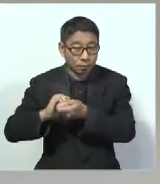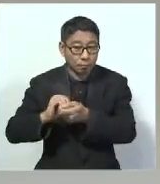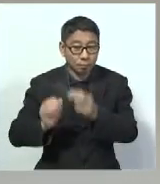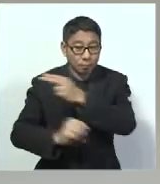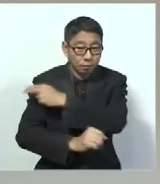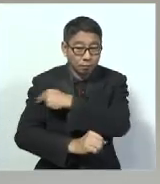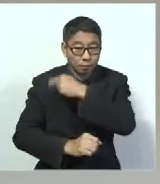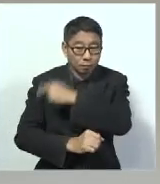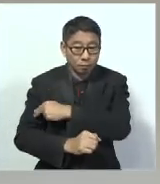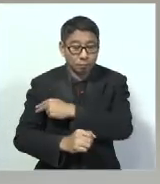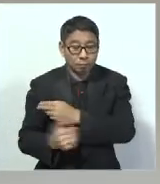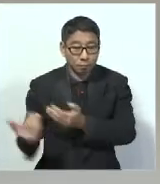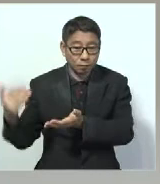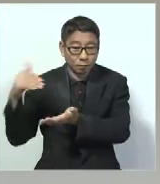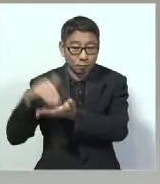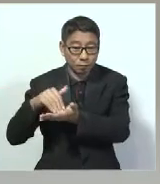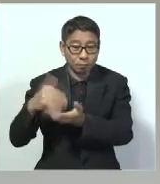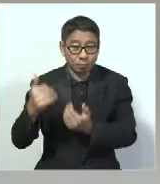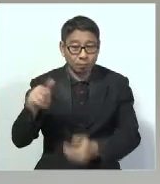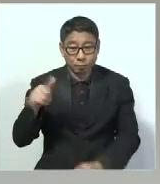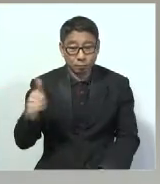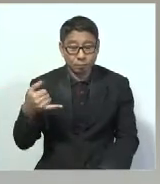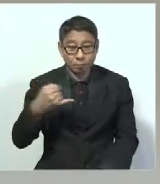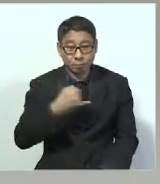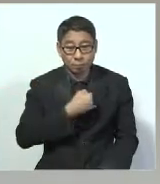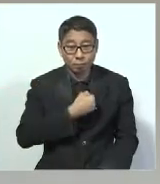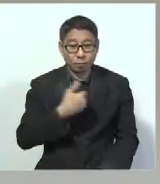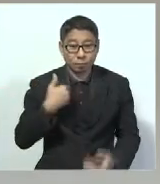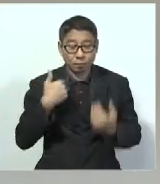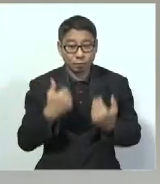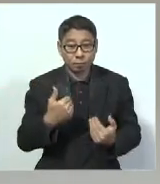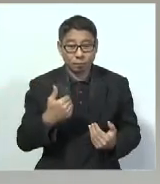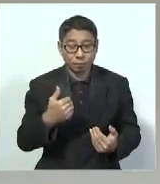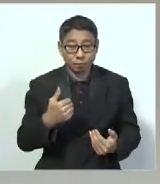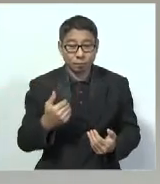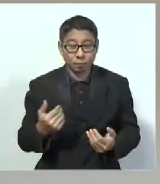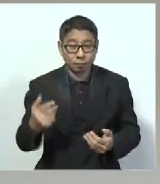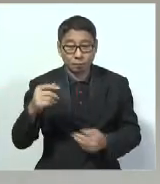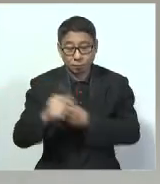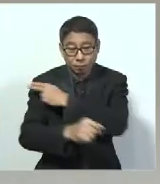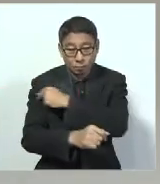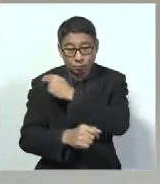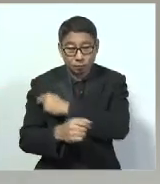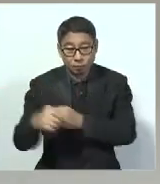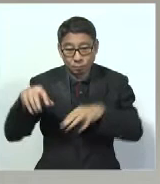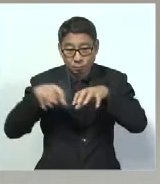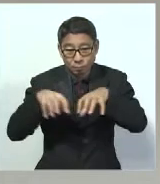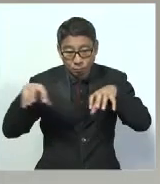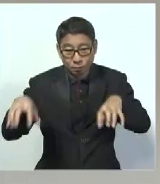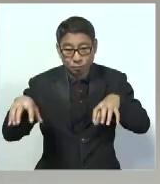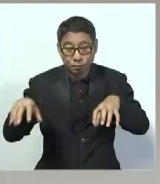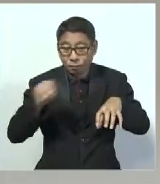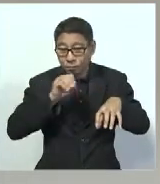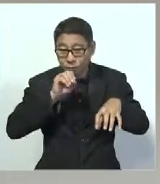ลอีกแห่งหนึ่งไม่แน่ใจว่าระบุชื่อได้ไหมนะคะก็เอาเป็นว่าอีกแห่งหนึ่งละกันเนาะแล้วก็บอกว่าแ